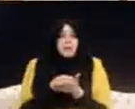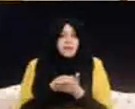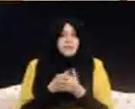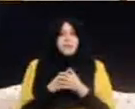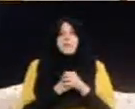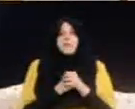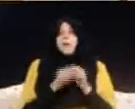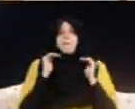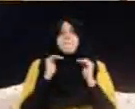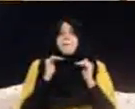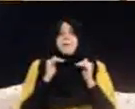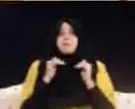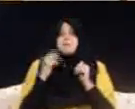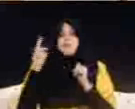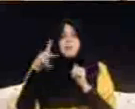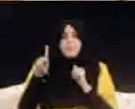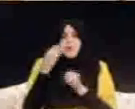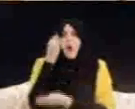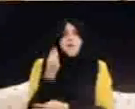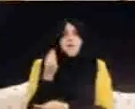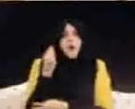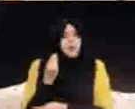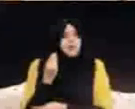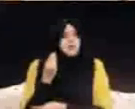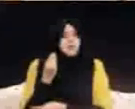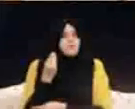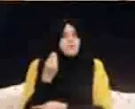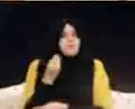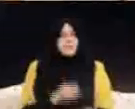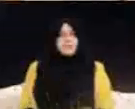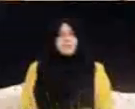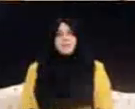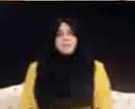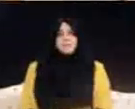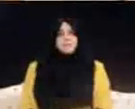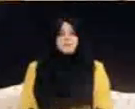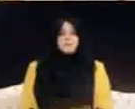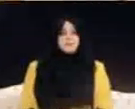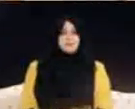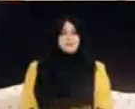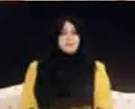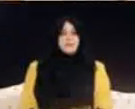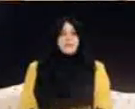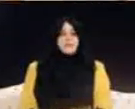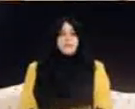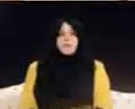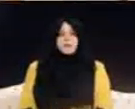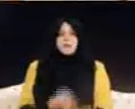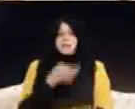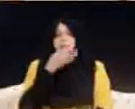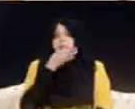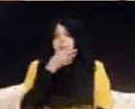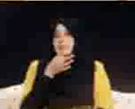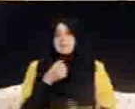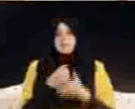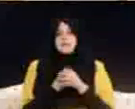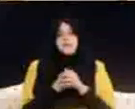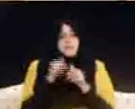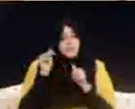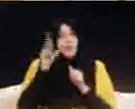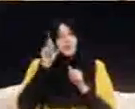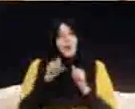ولو كان مملوكا من قبل يتيم قاصر، مع ذلك فهو وعاء من أوعية